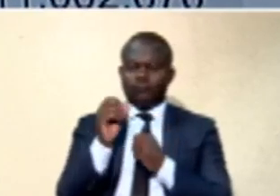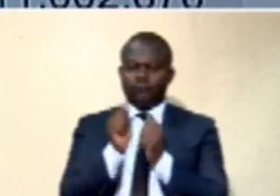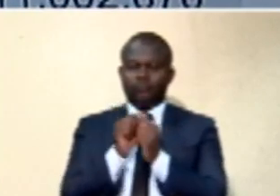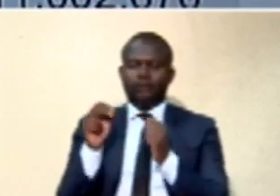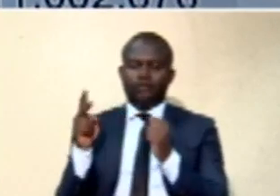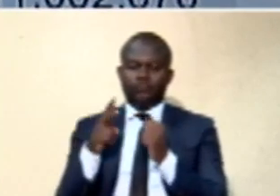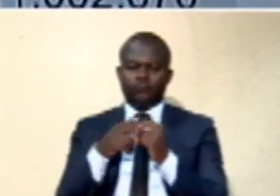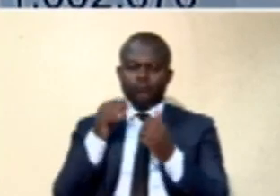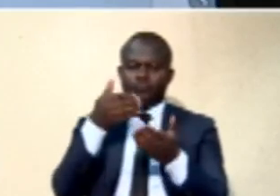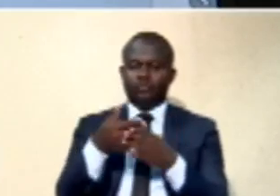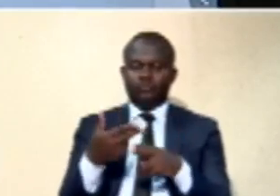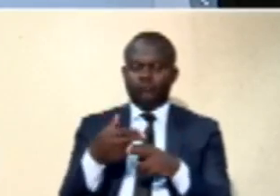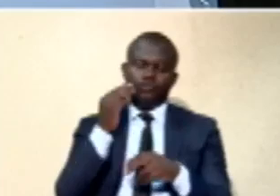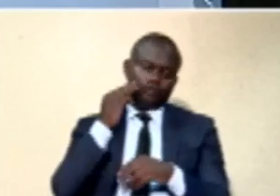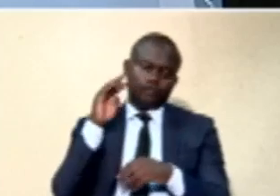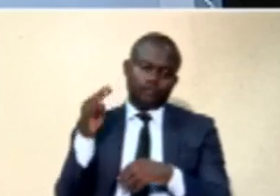2016-2017 bagera kuri